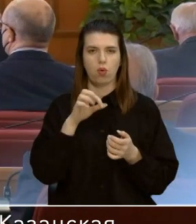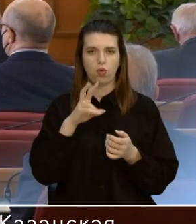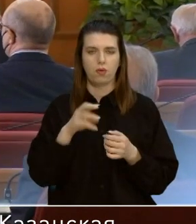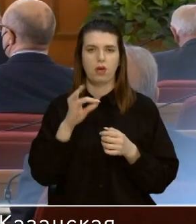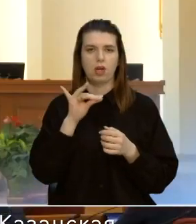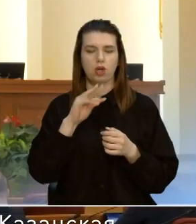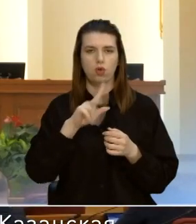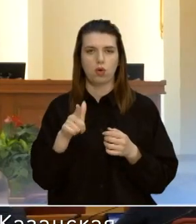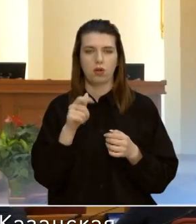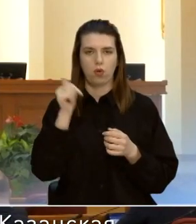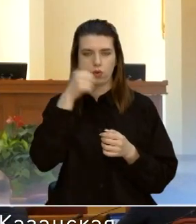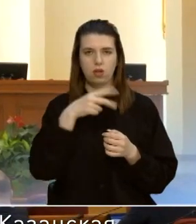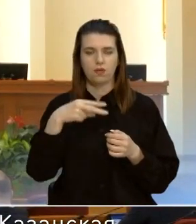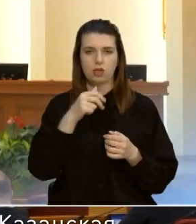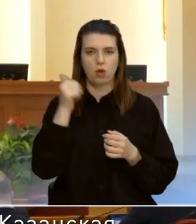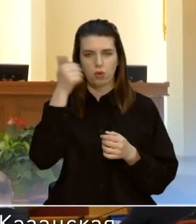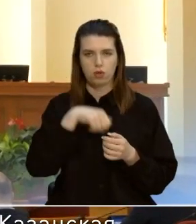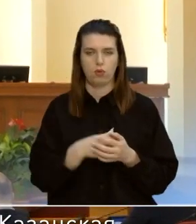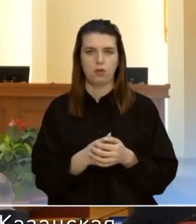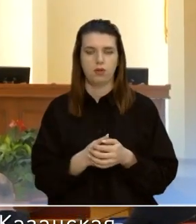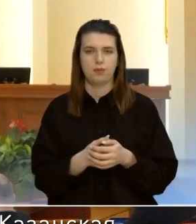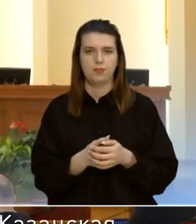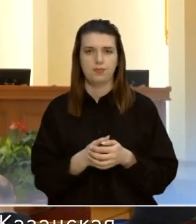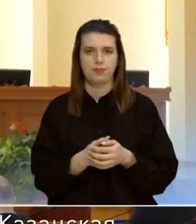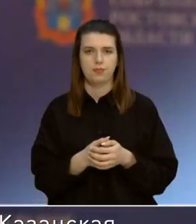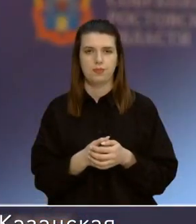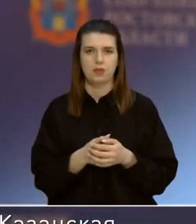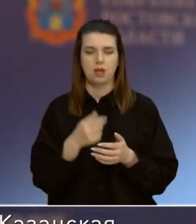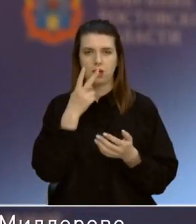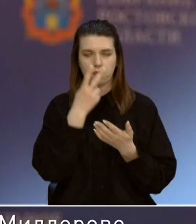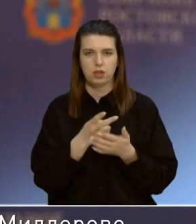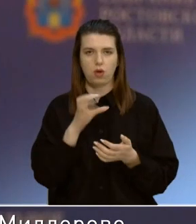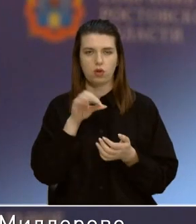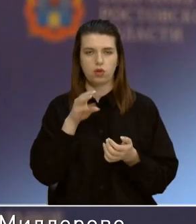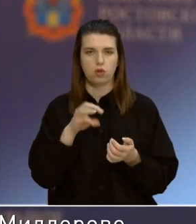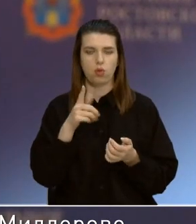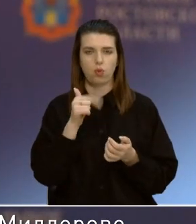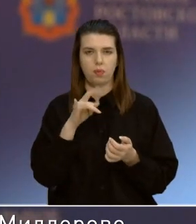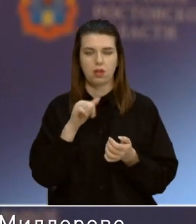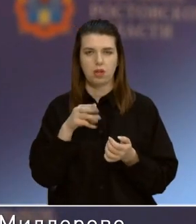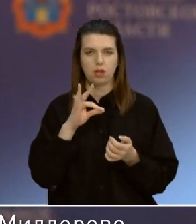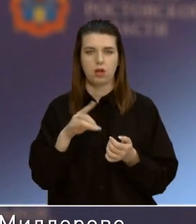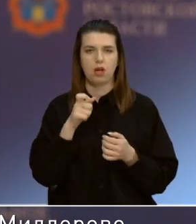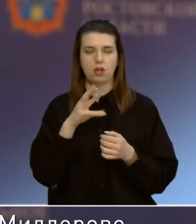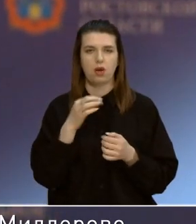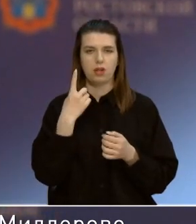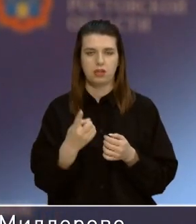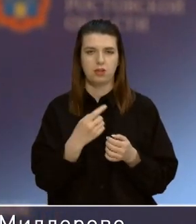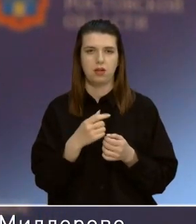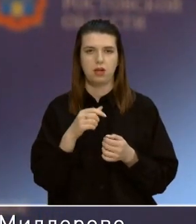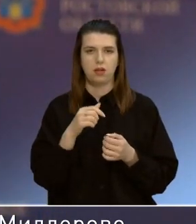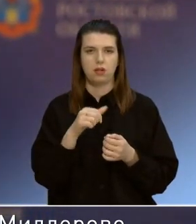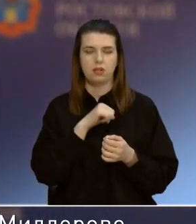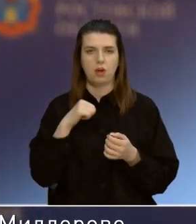подвел итоги работы правительства в 2020 году. Рассмотрение отчета губернатора – это один